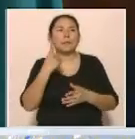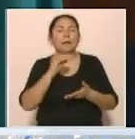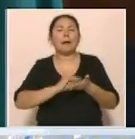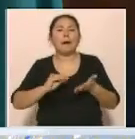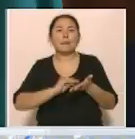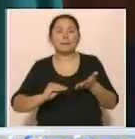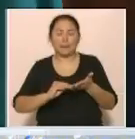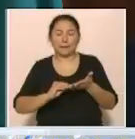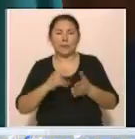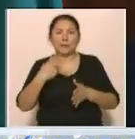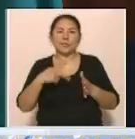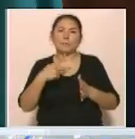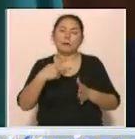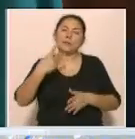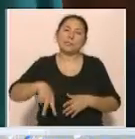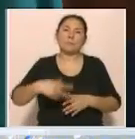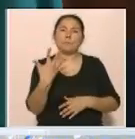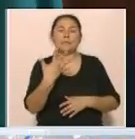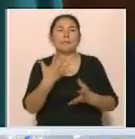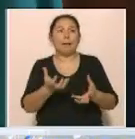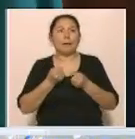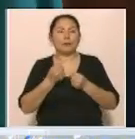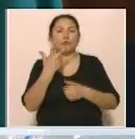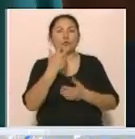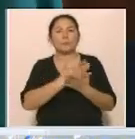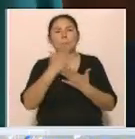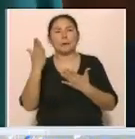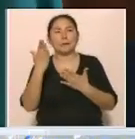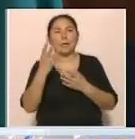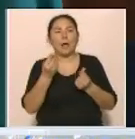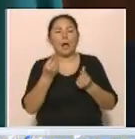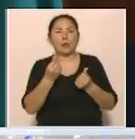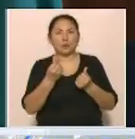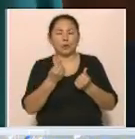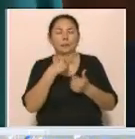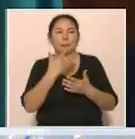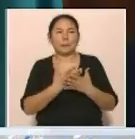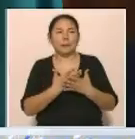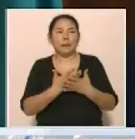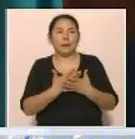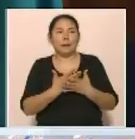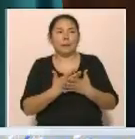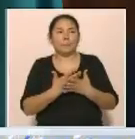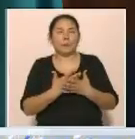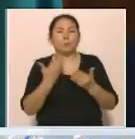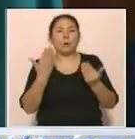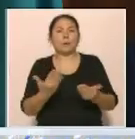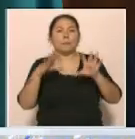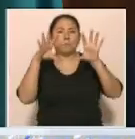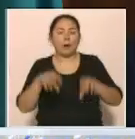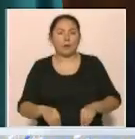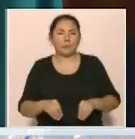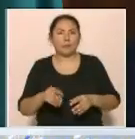енді шамамен 20-25 адамнан 300 мыңға жуық ақшаны алдап алған. Олардың барлығы